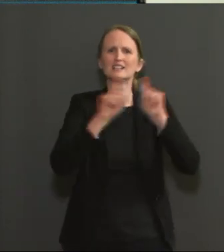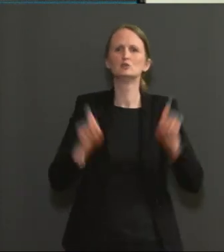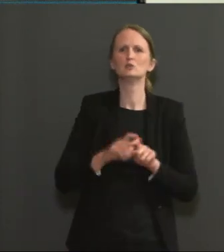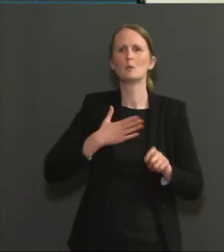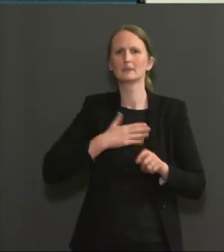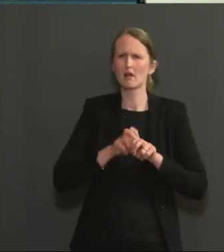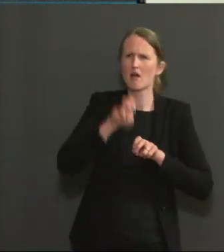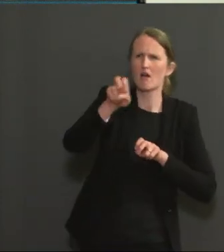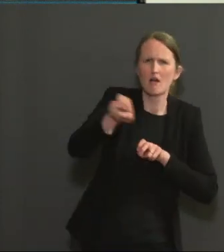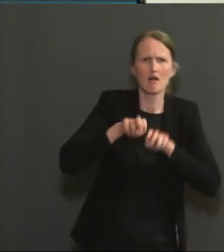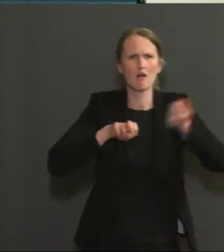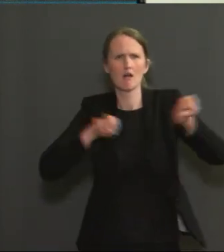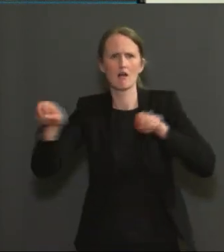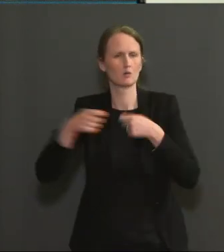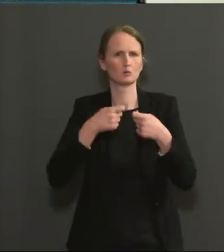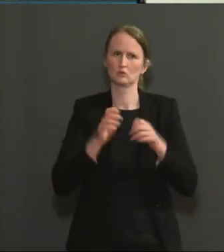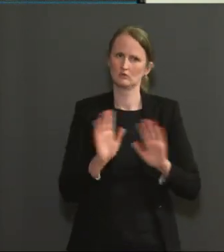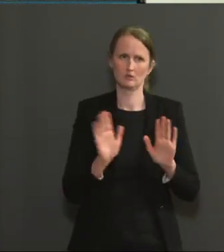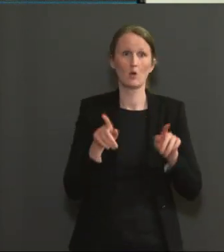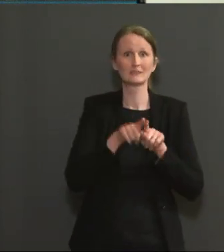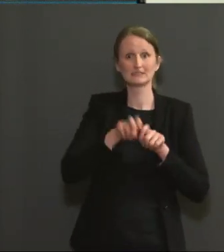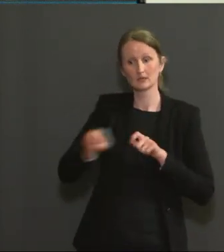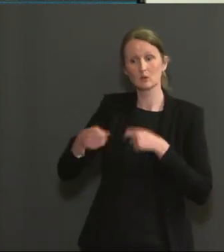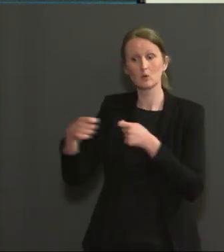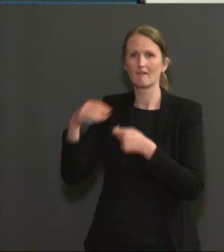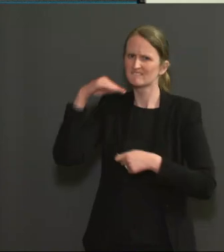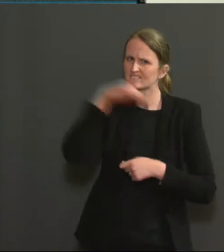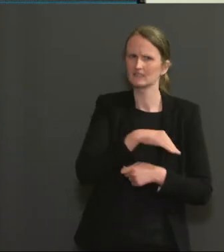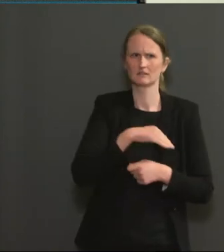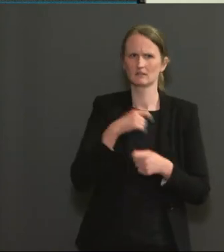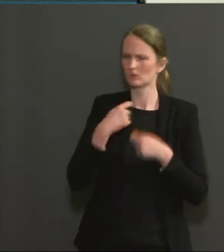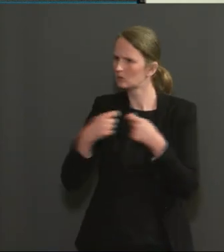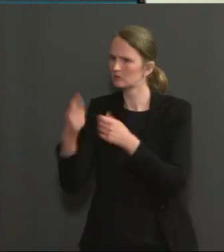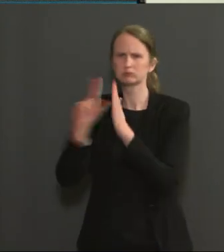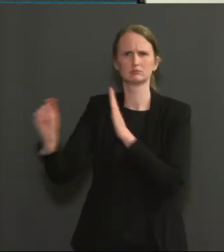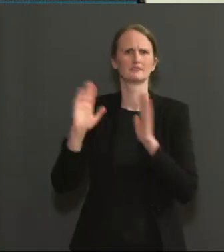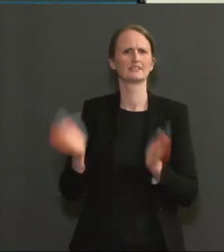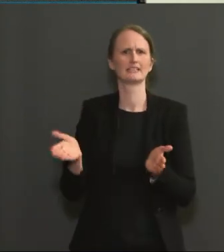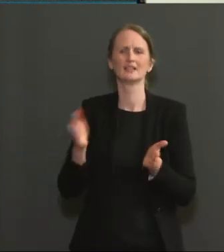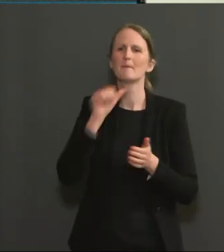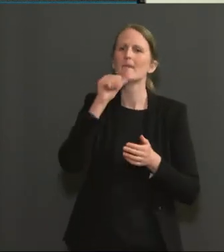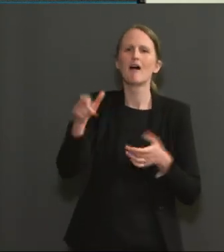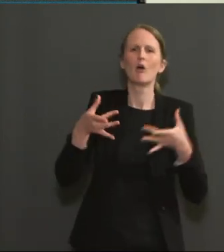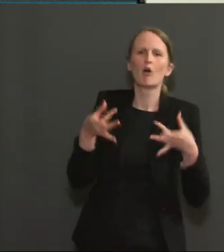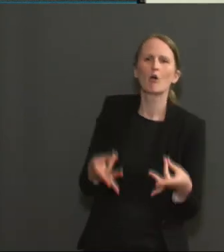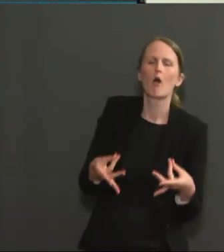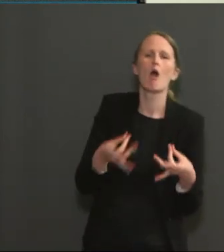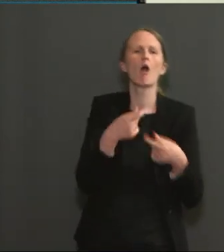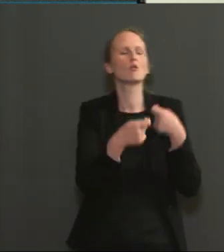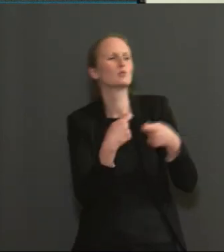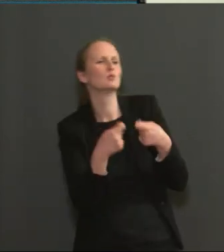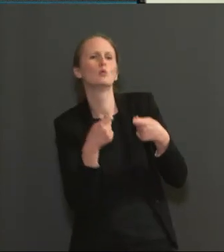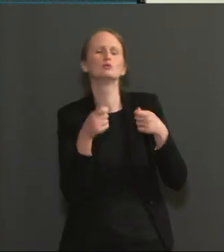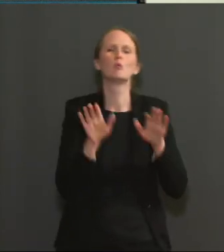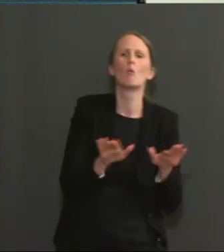rapide à défaut d'un shopping plaisir qui sera réservé pour dans quelques temps lorsque nous serons un peu plus aptes à lutter contre le